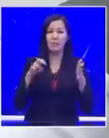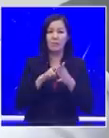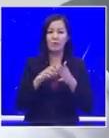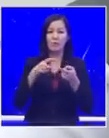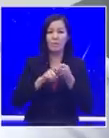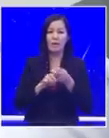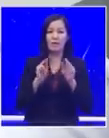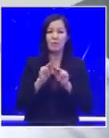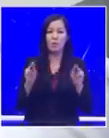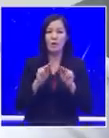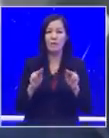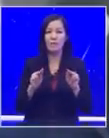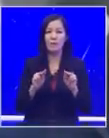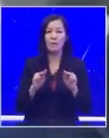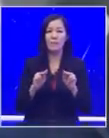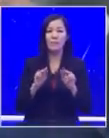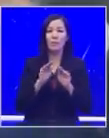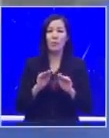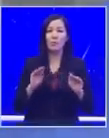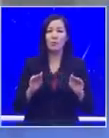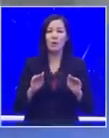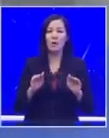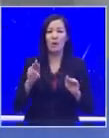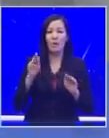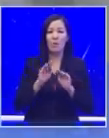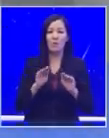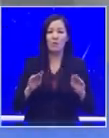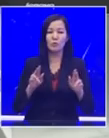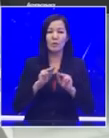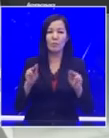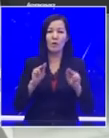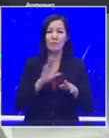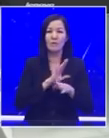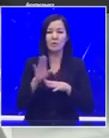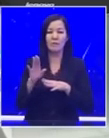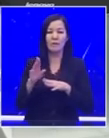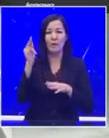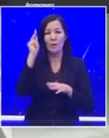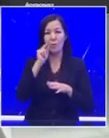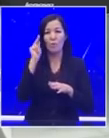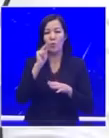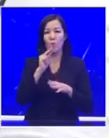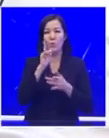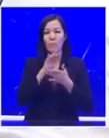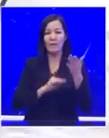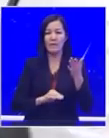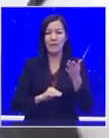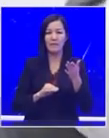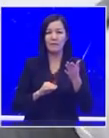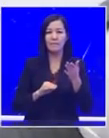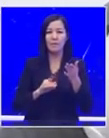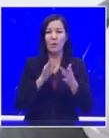Осылайша пошта байланысы мұғалімнен оқушыға, оқушыдан мұғалімге жіберілген оқу материалдарын уақытылы